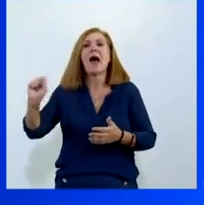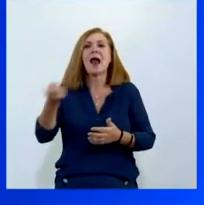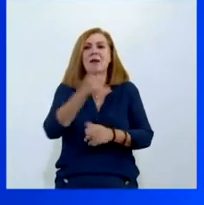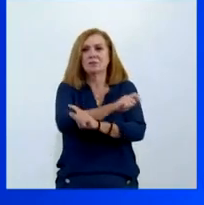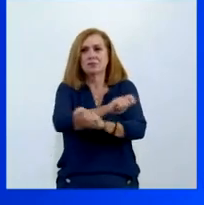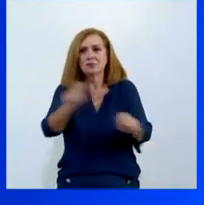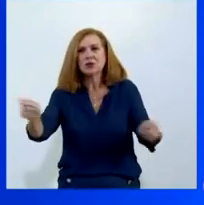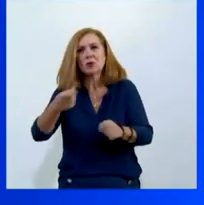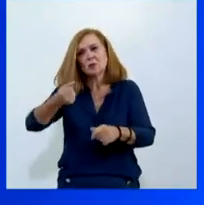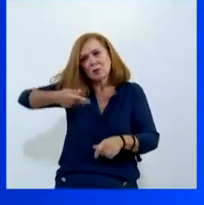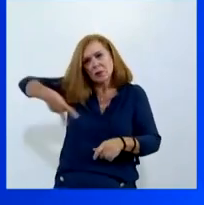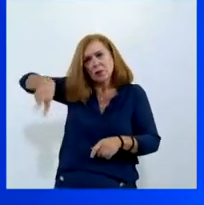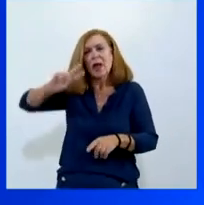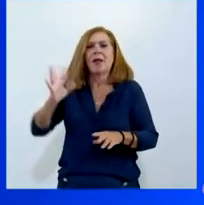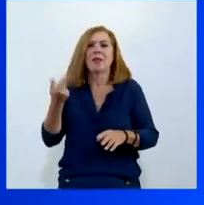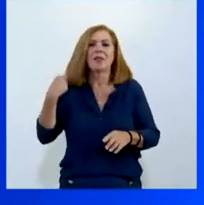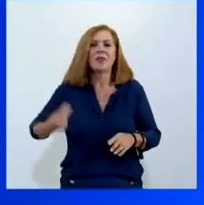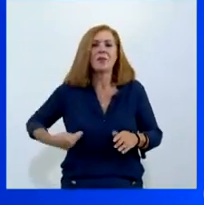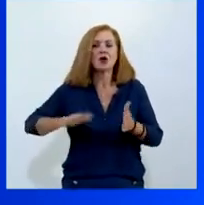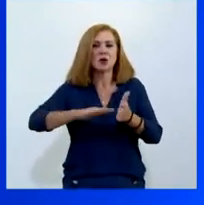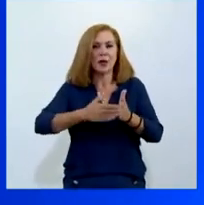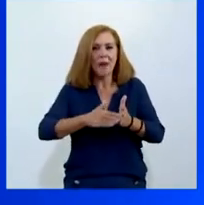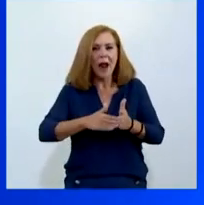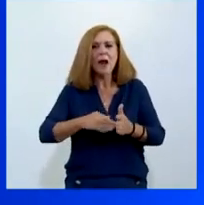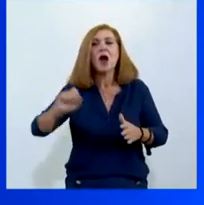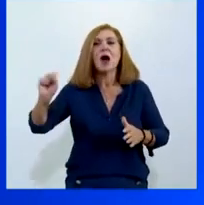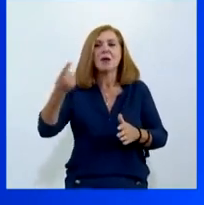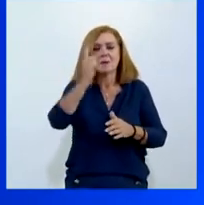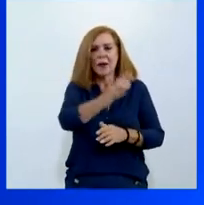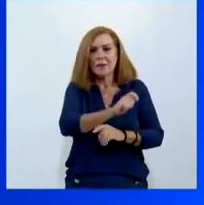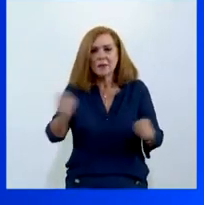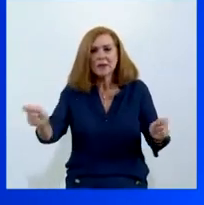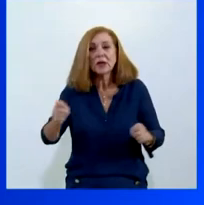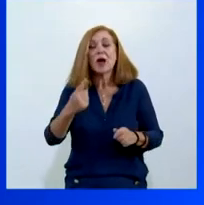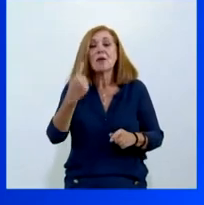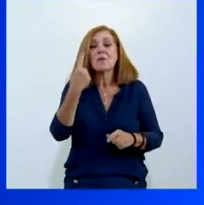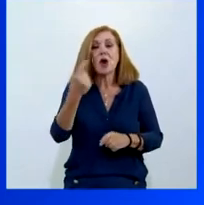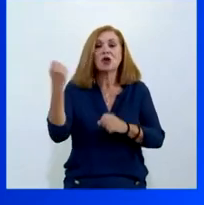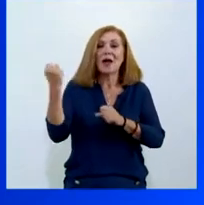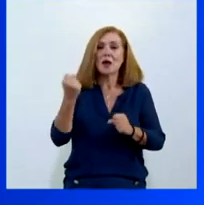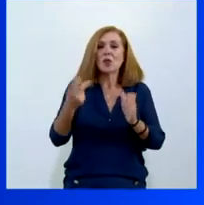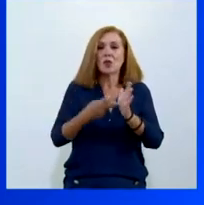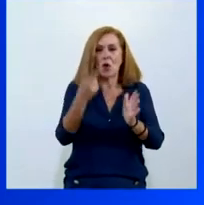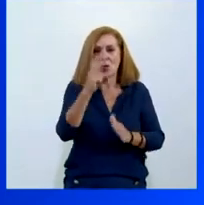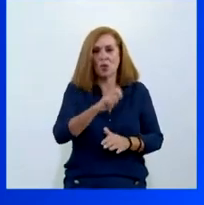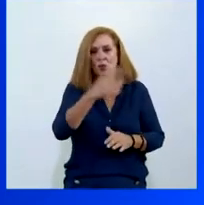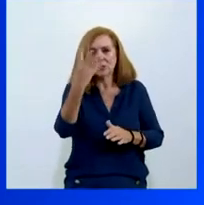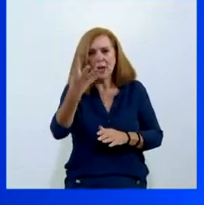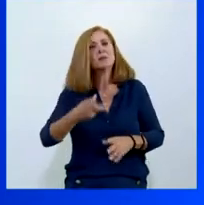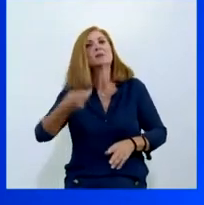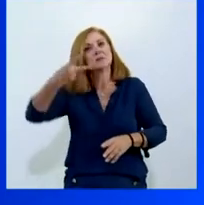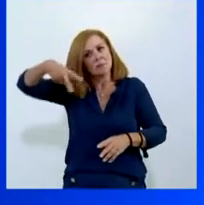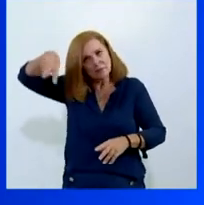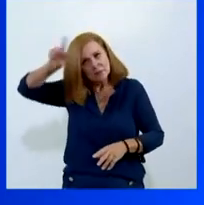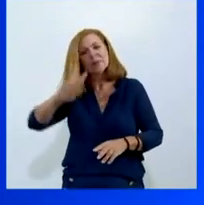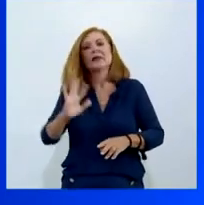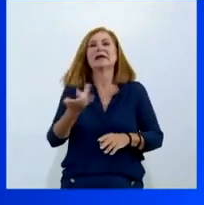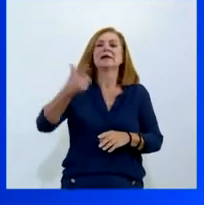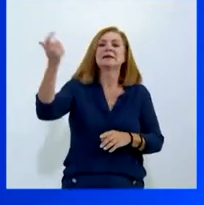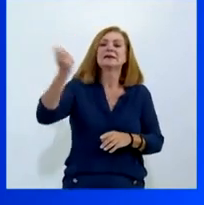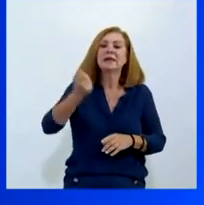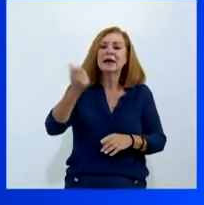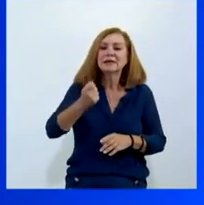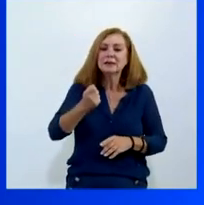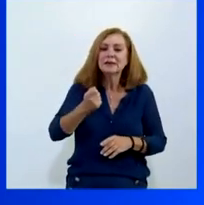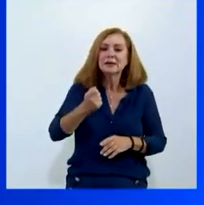δημοσίους υπαλλήλους, που θα δουν σημαντική αύξηση μισθών από 1η-1η 2024. Είτε μιλάμε για συνταξιούχους, που είδαν